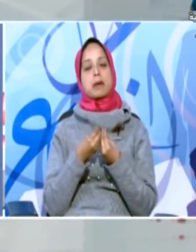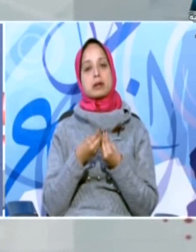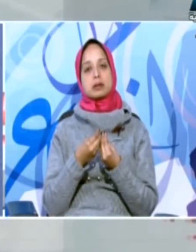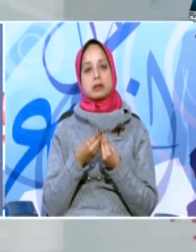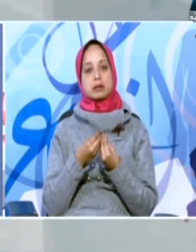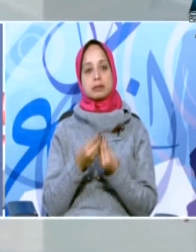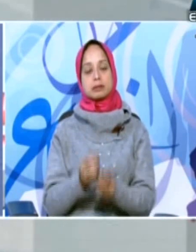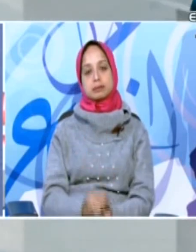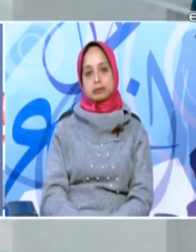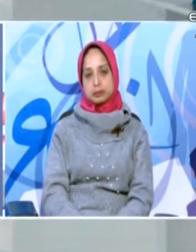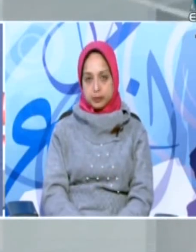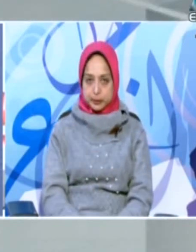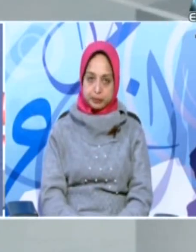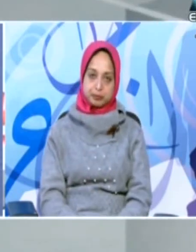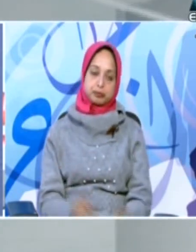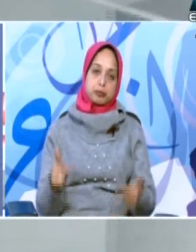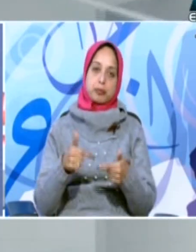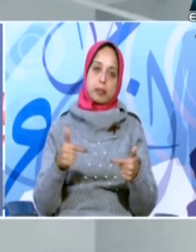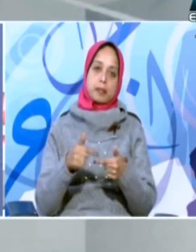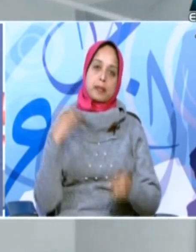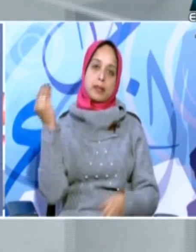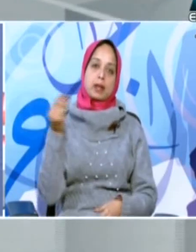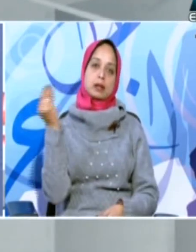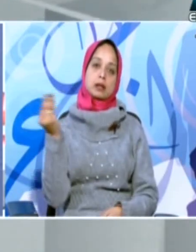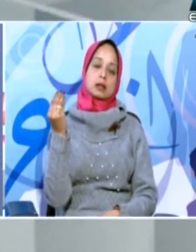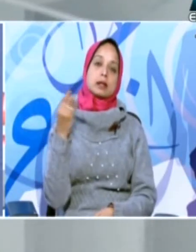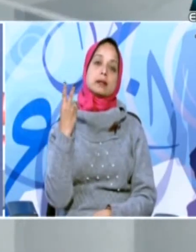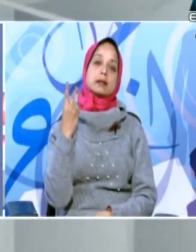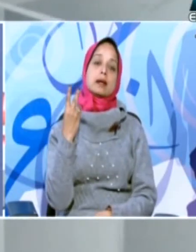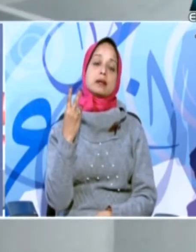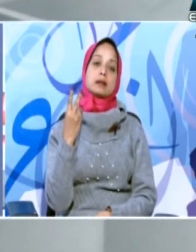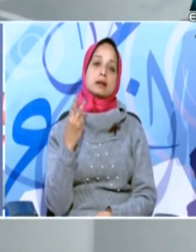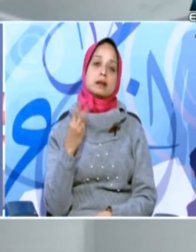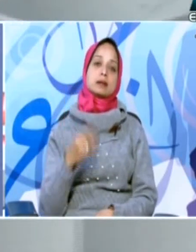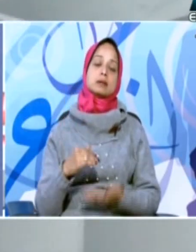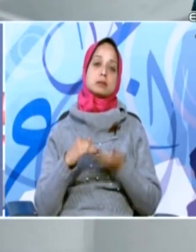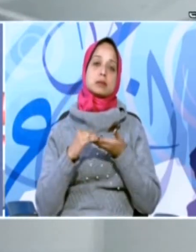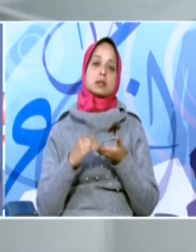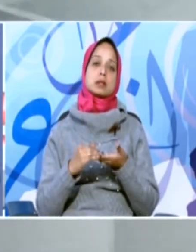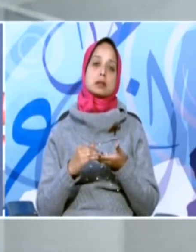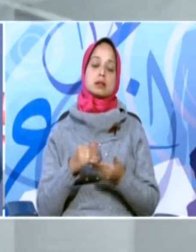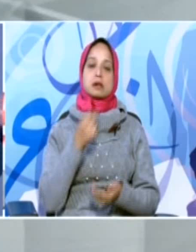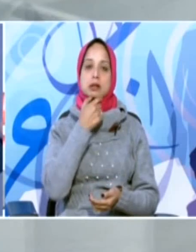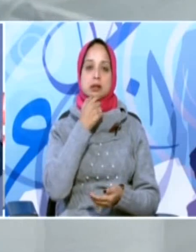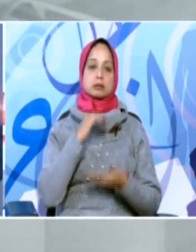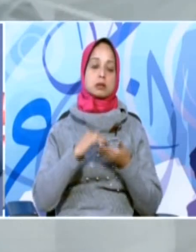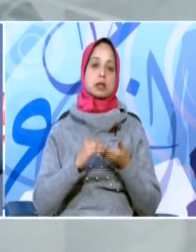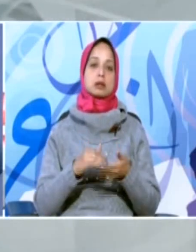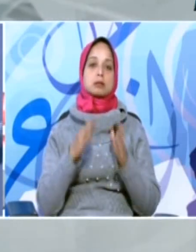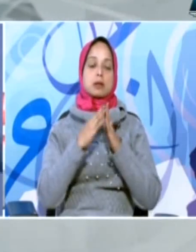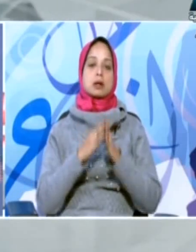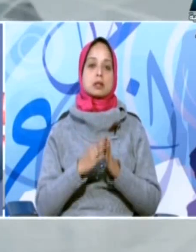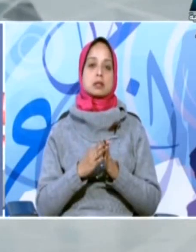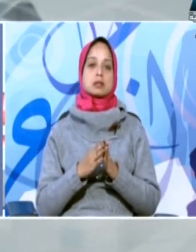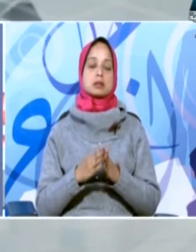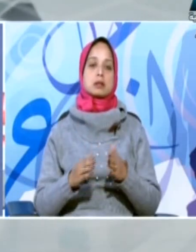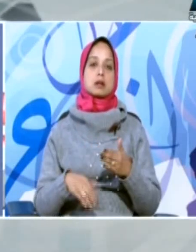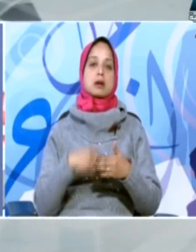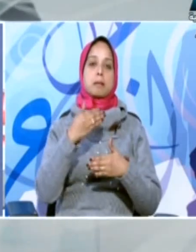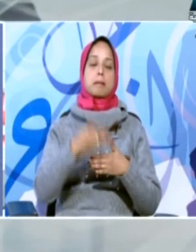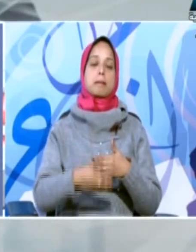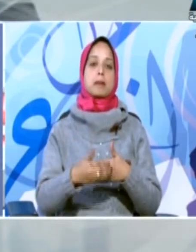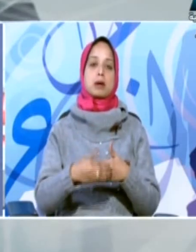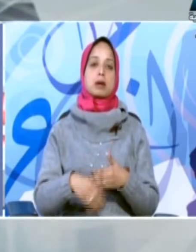معاهده. في الحرب العالميه الثانيه تضمن لانجلترا مساعده مصر مقابل ان انجلترا بعد الحرب تلغي التحفظات